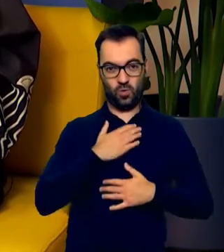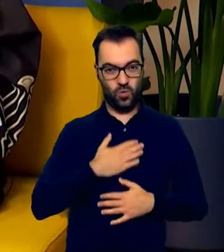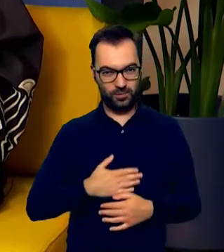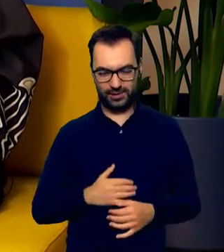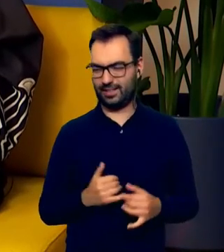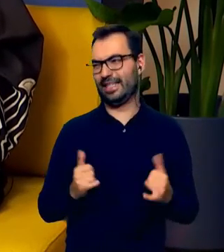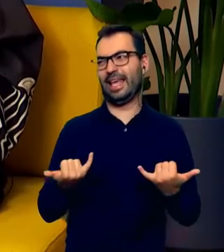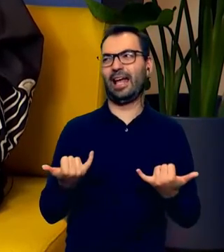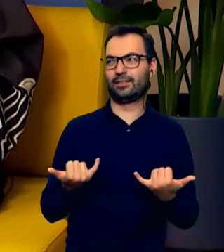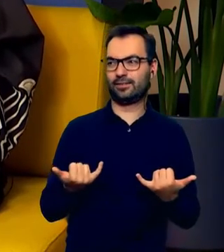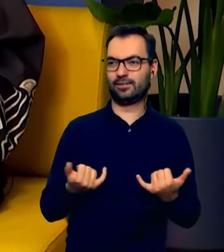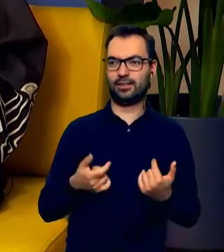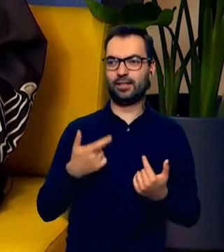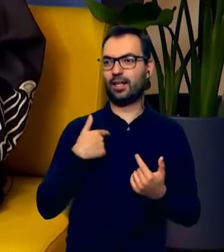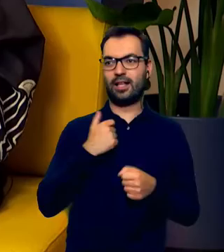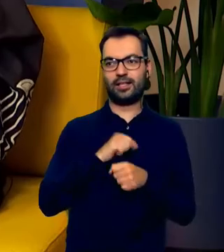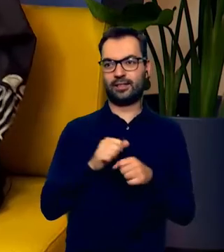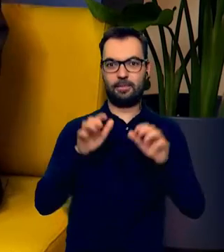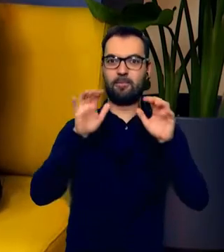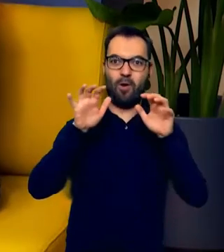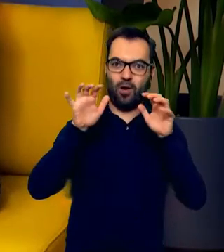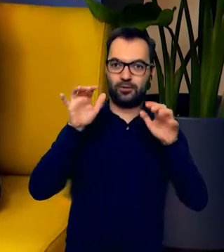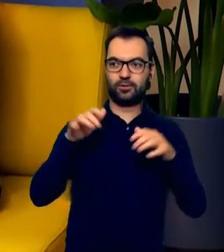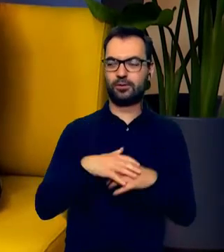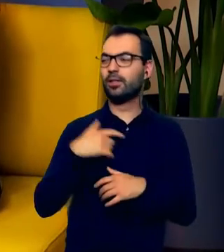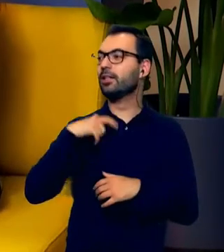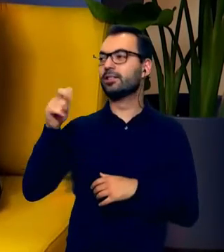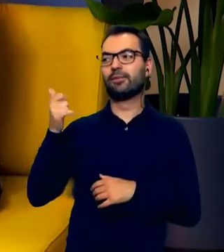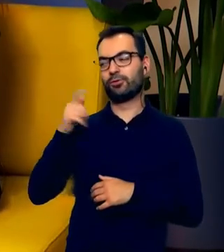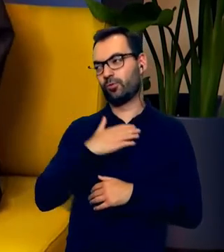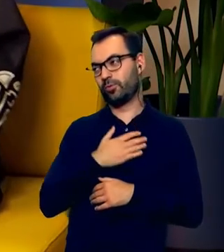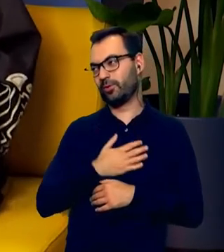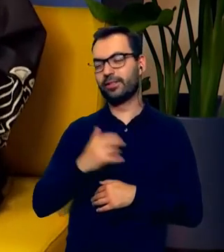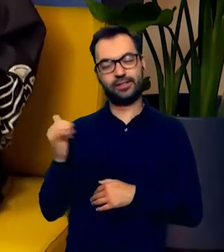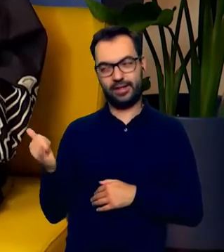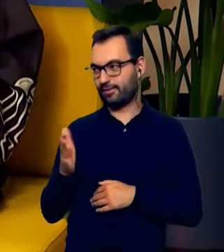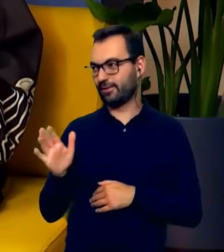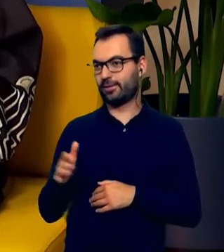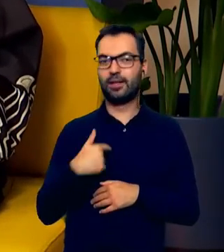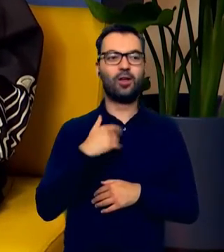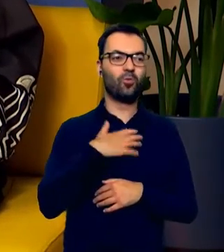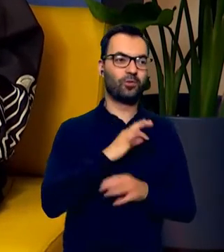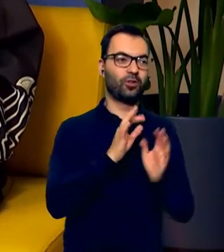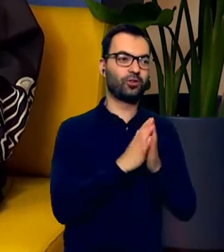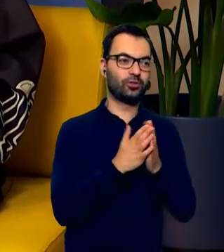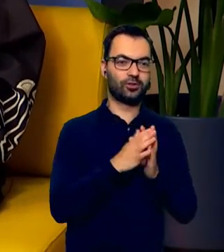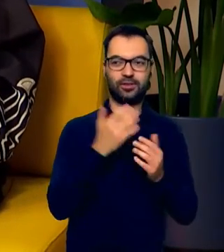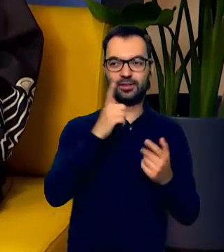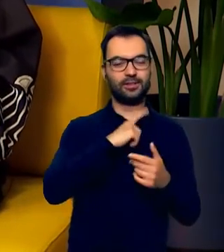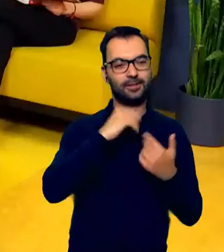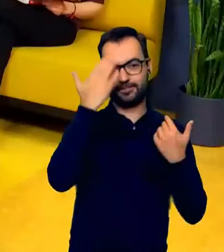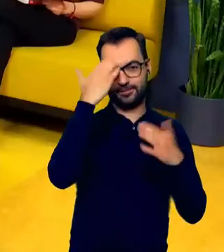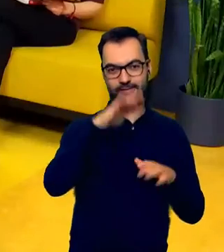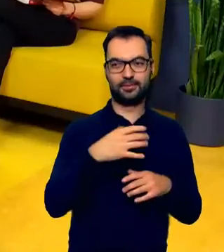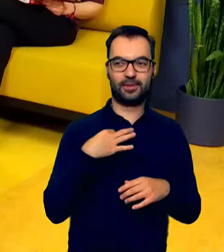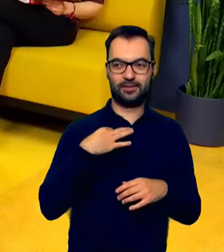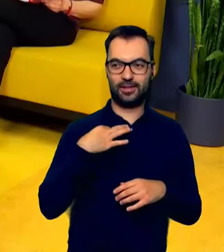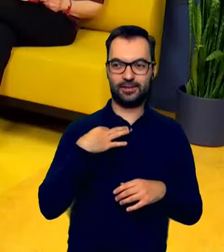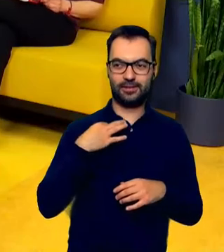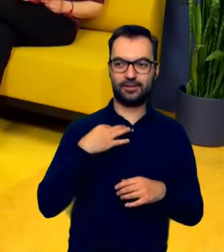na przykład, albo w ogóle myśleć, że nie jestem jakimś potworem, ja wiesz. Ja cię zawsze lubiłam, Ewusiu. Ja lubiłam twoje książki, bo nie znałyśmy się.